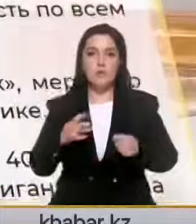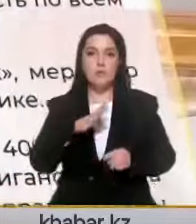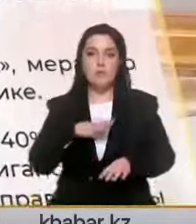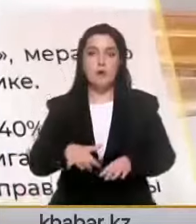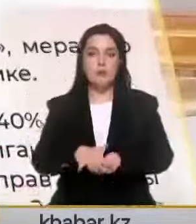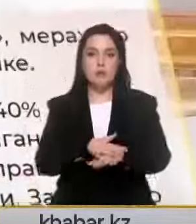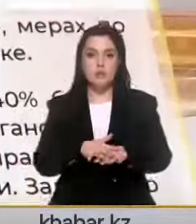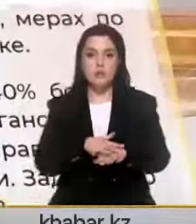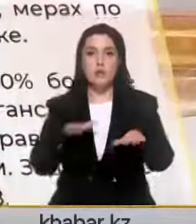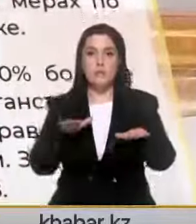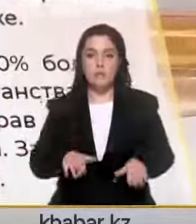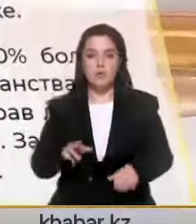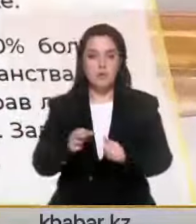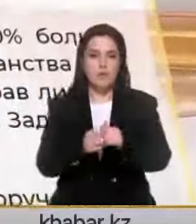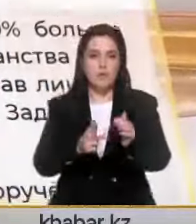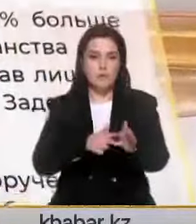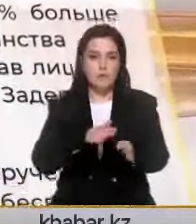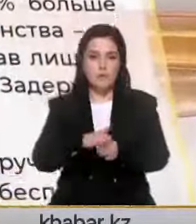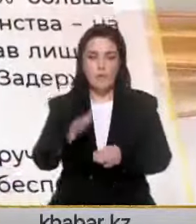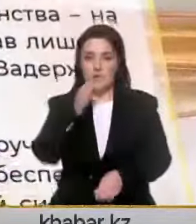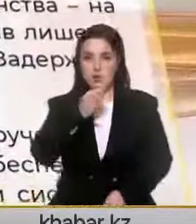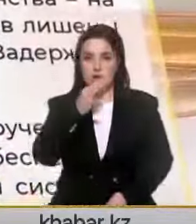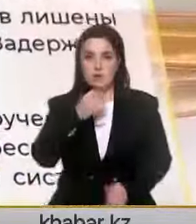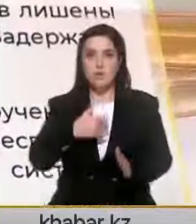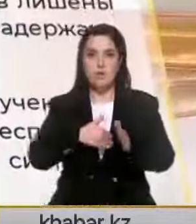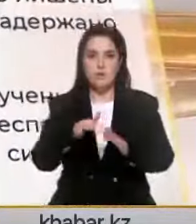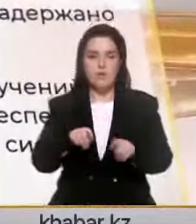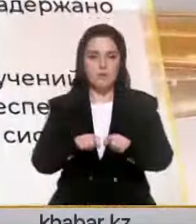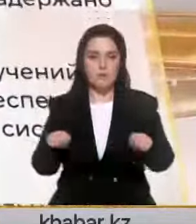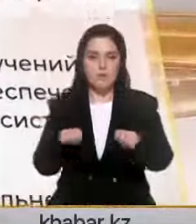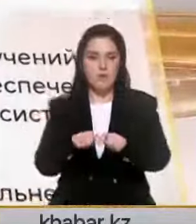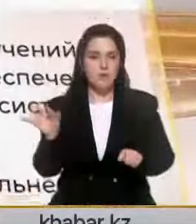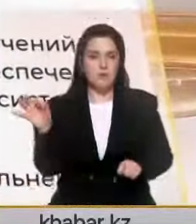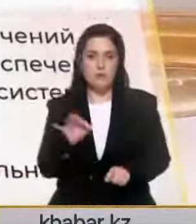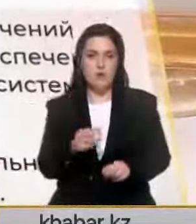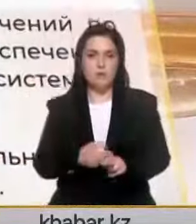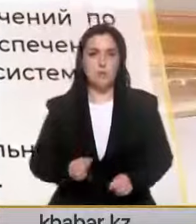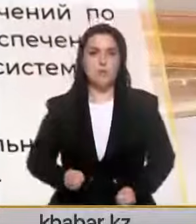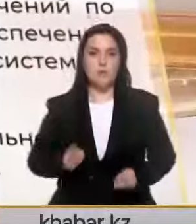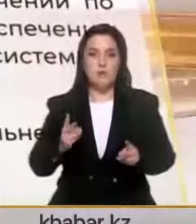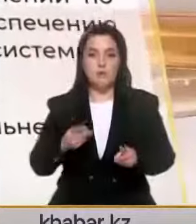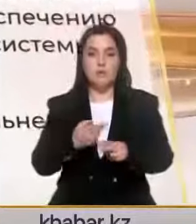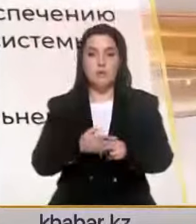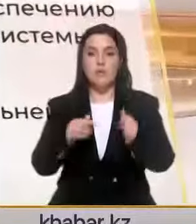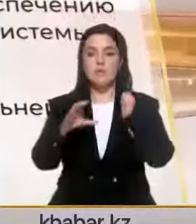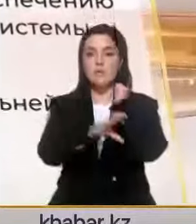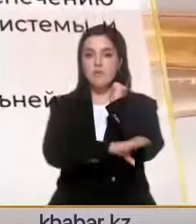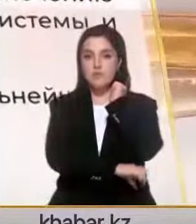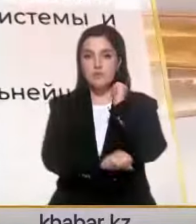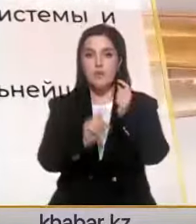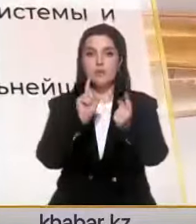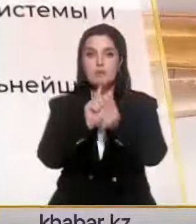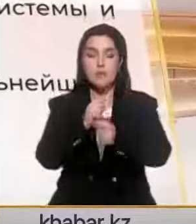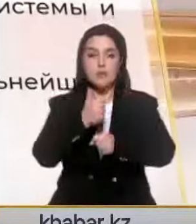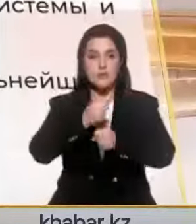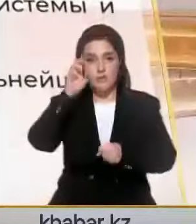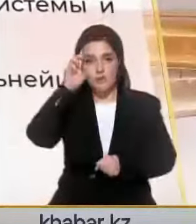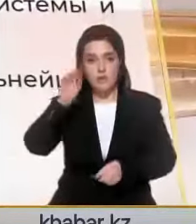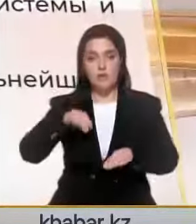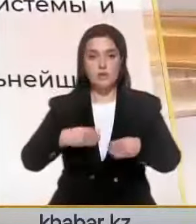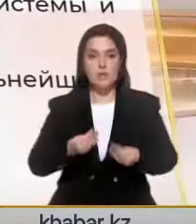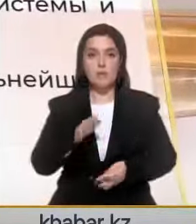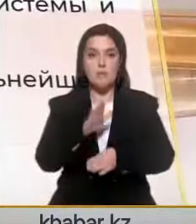общественных местах и несовершеннолетними улучшилась раскрываемость по всем категориям преступлений завершение встречи глава государства дал